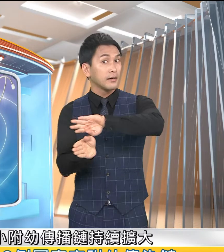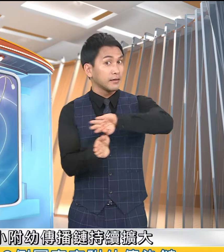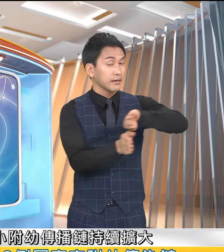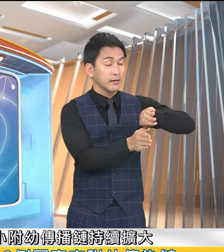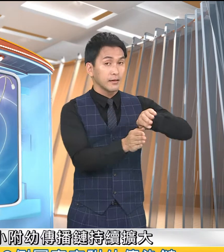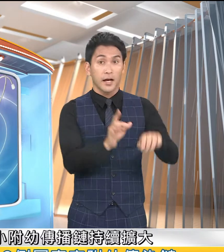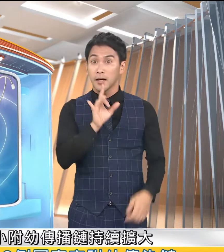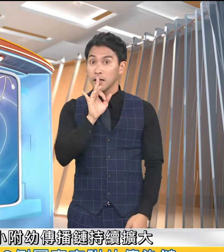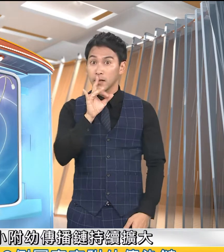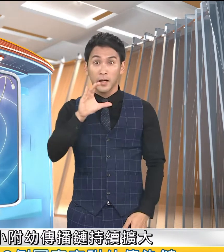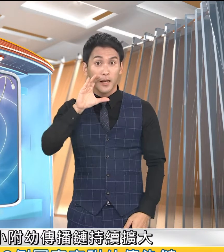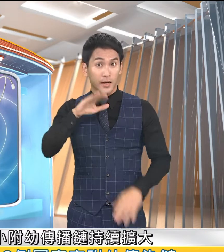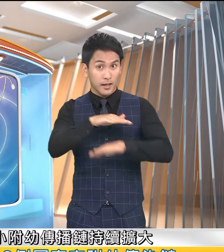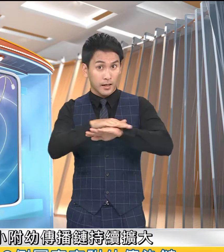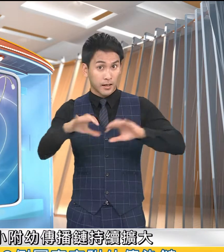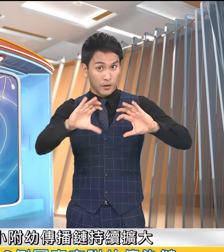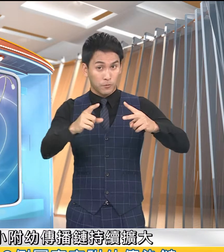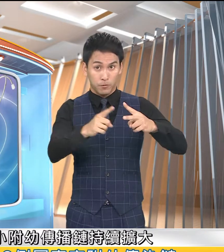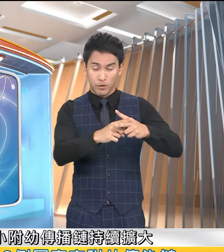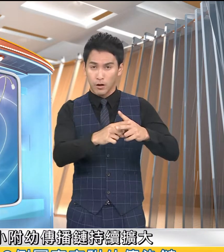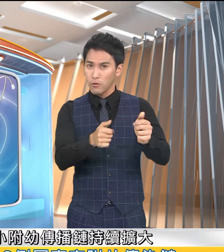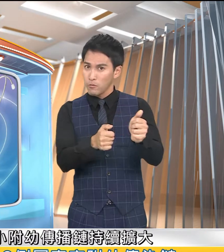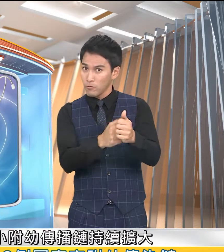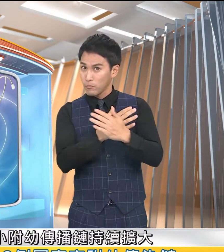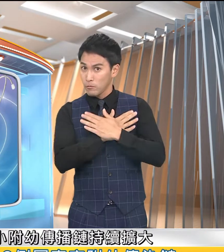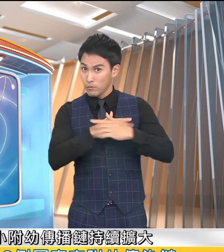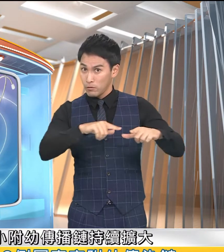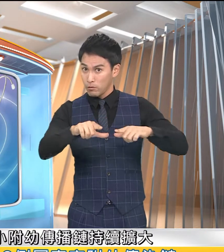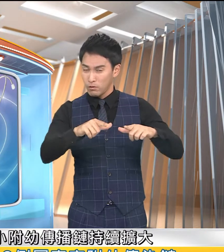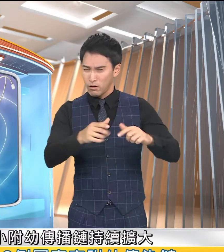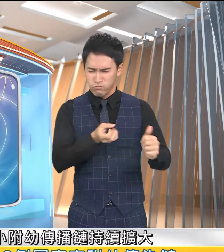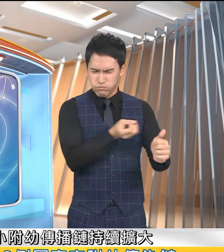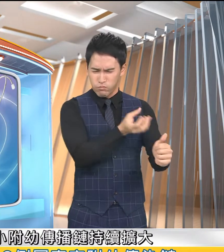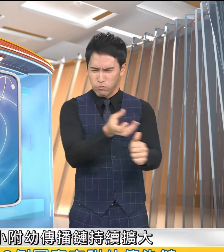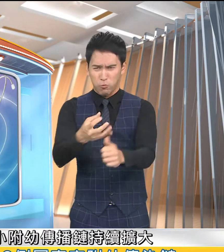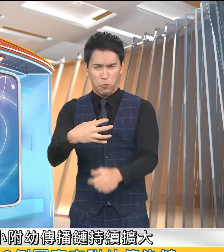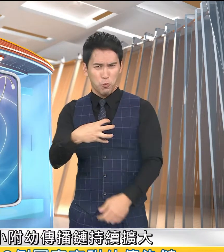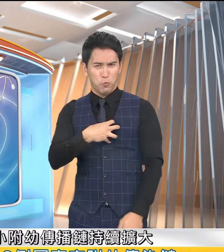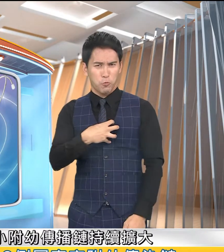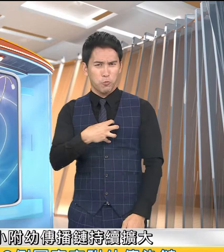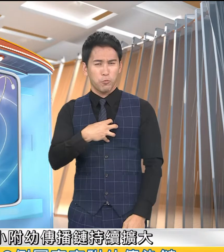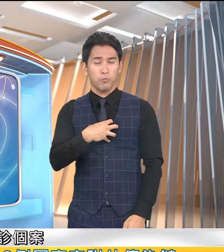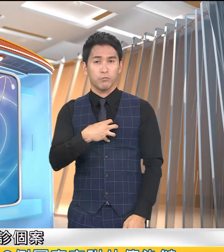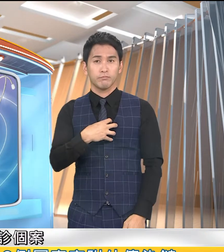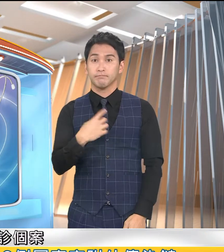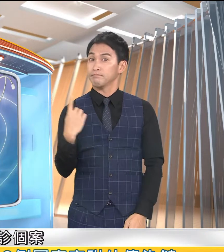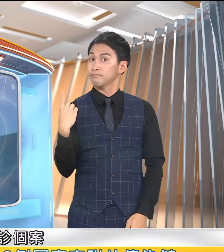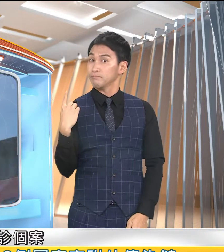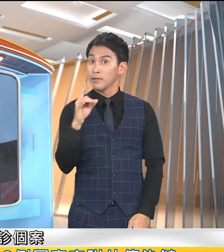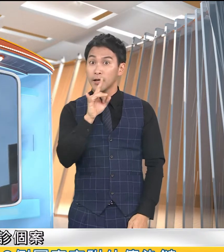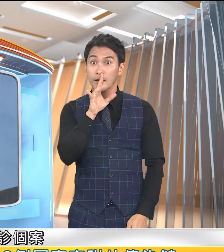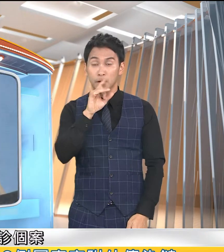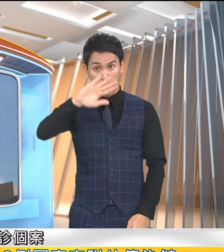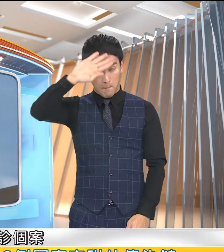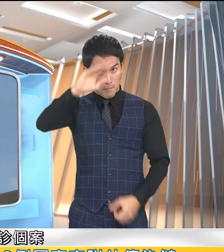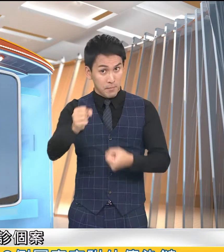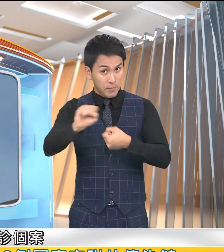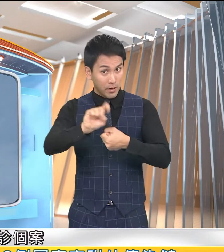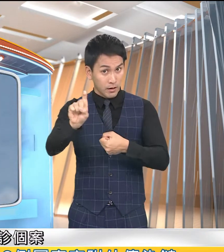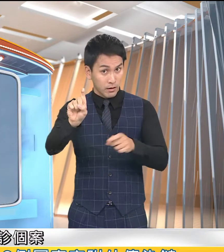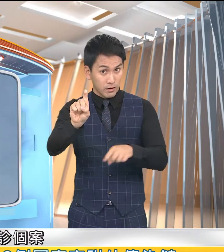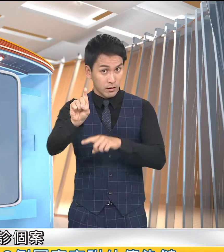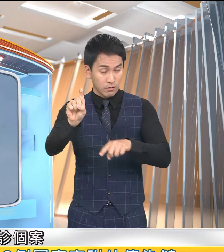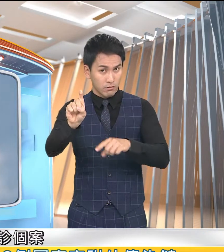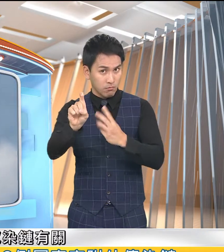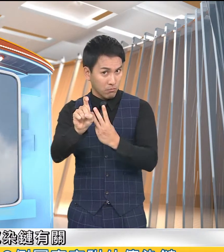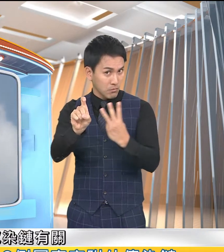另外来看到台中地区泰安国小妇幼传播链是持续的扩大，昨天新增的10例